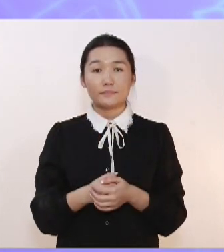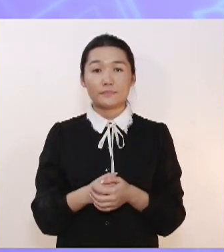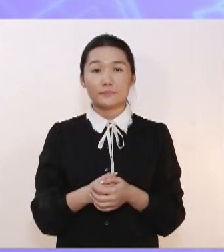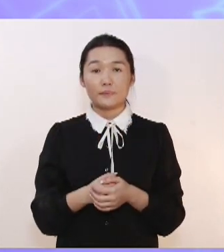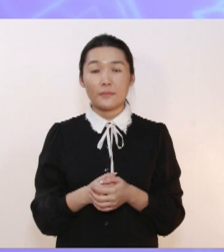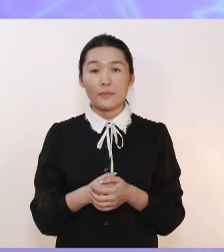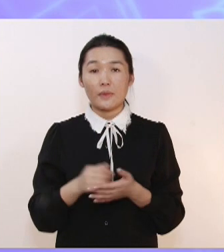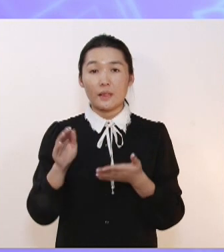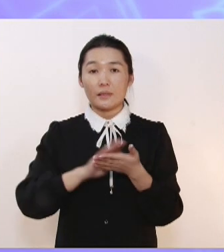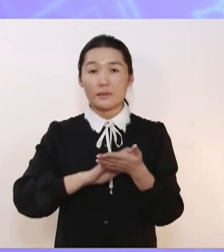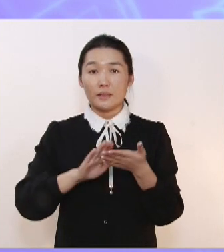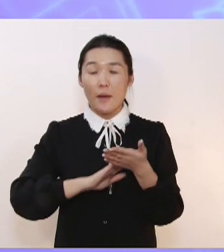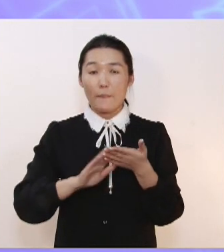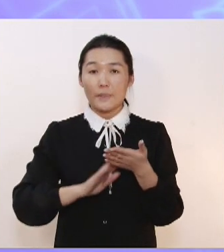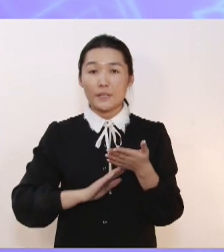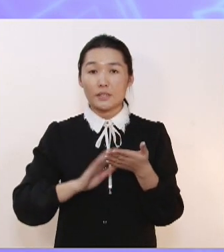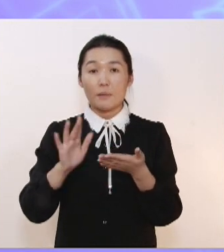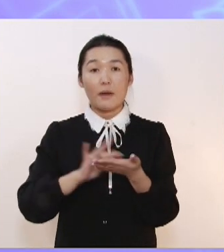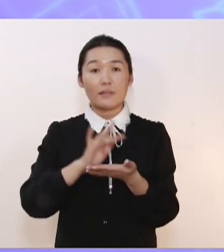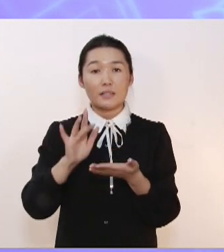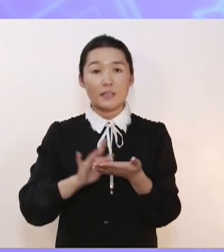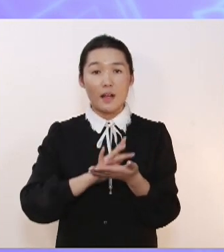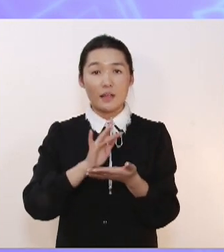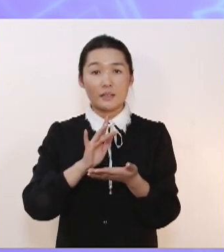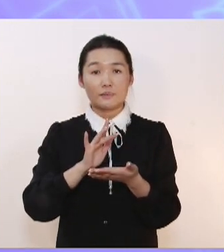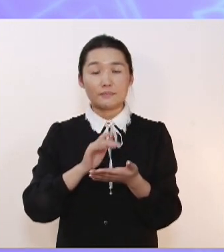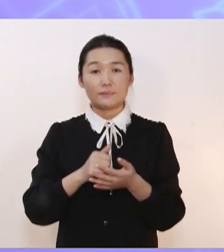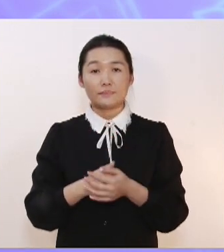и запишем в тетрадь.